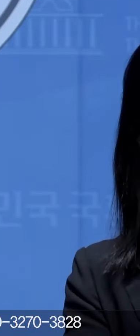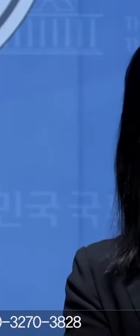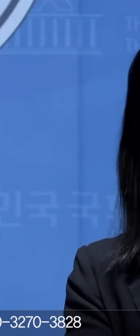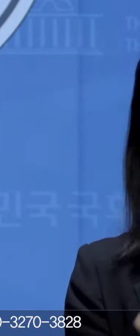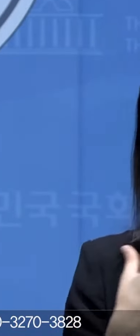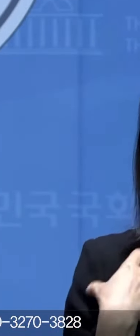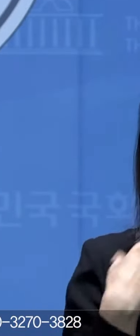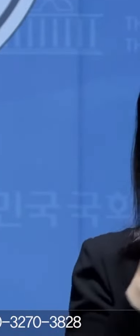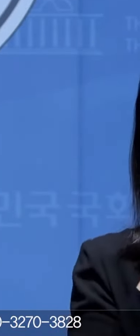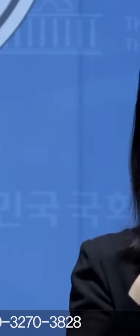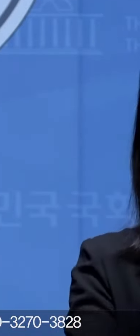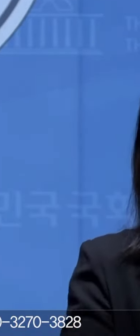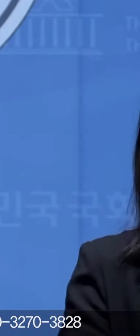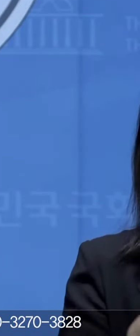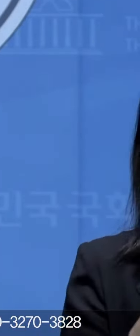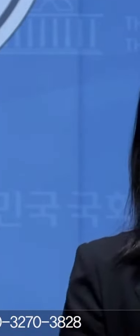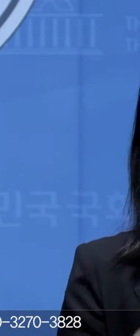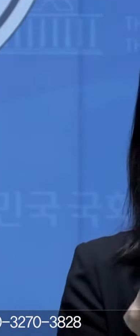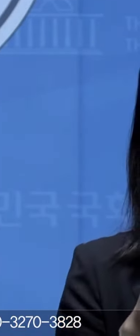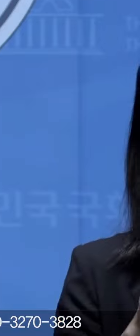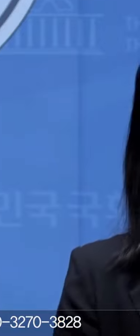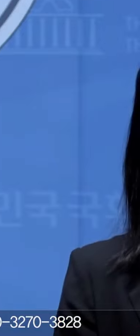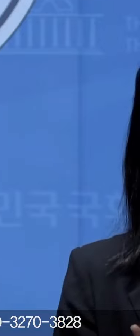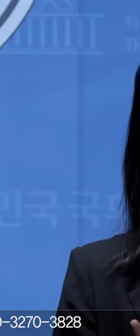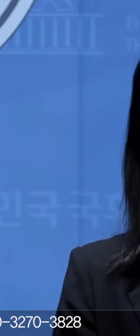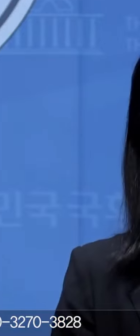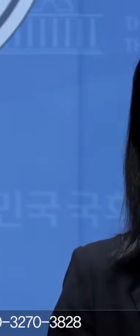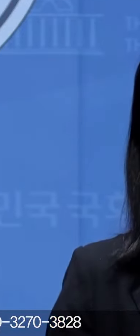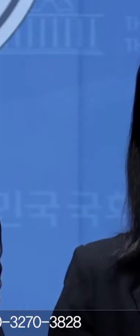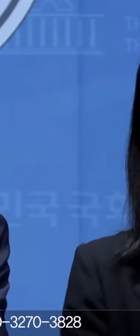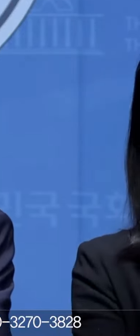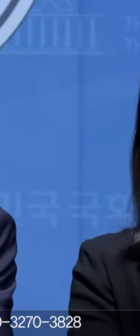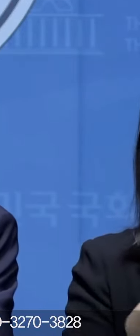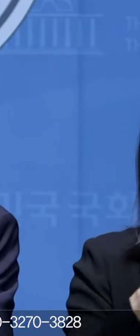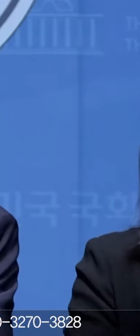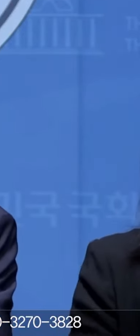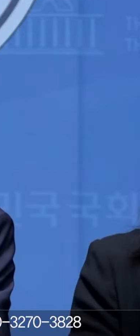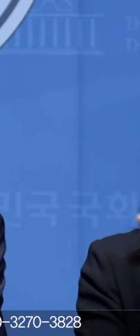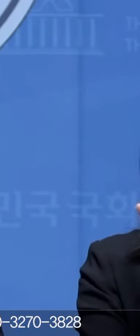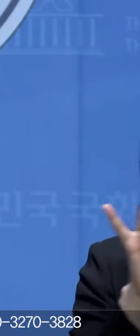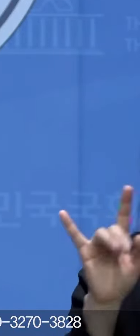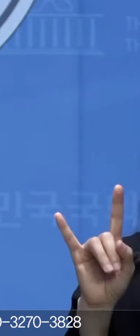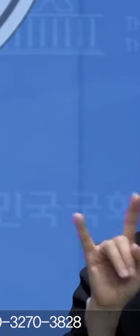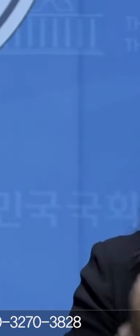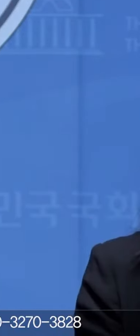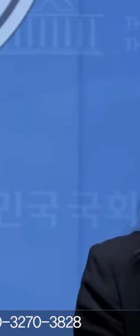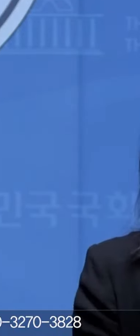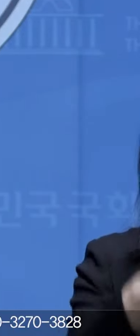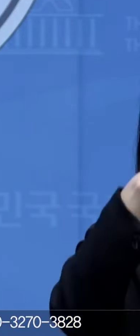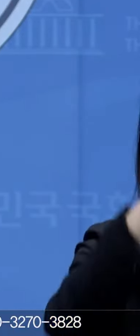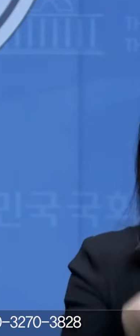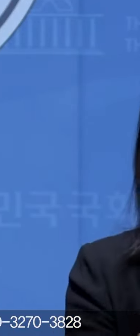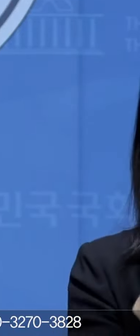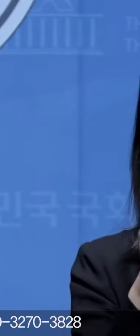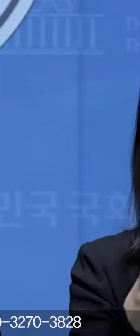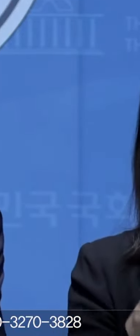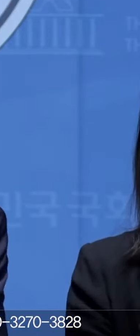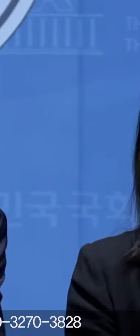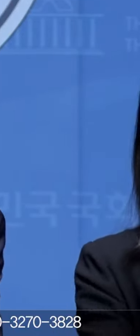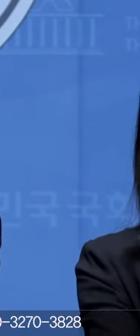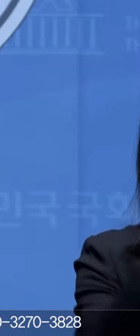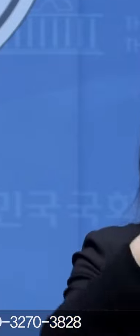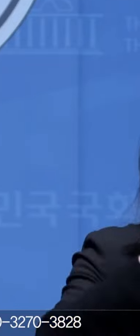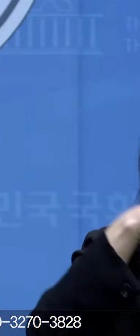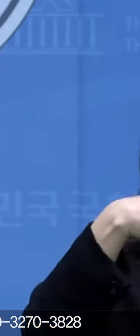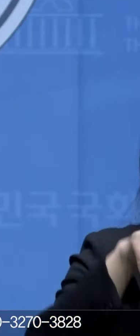있니다 먼저 정동영 의원님 참석하셨습니다 한정 의원님 참석하셨습니다 김준영 의원님 참석하셨습니다 이재정